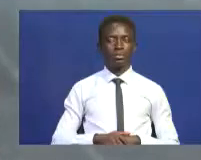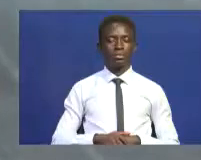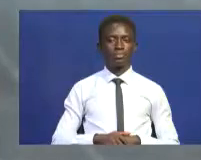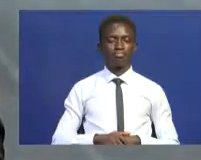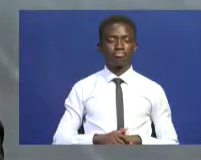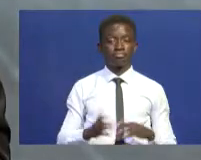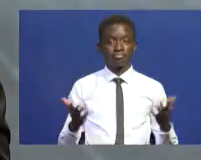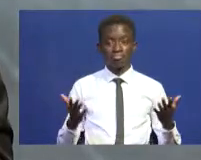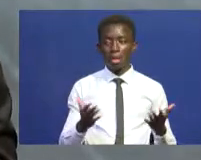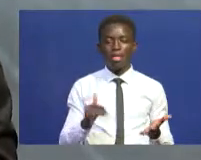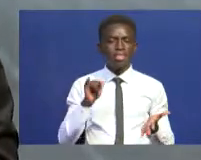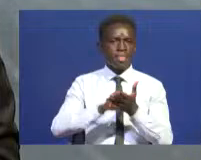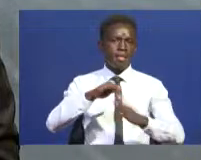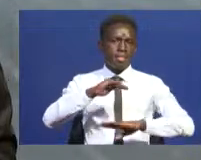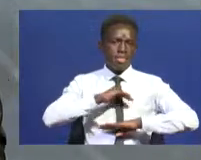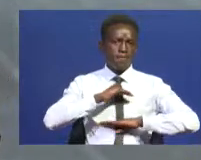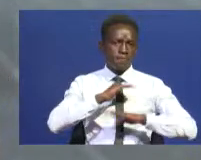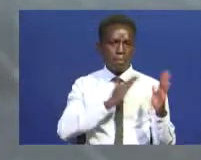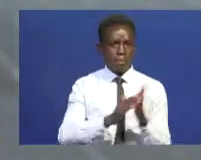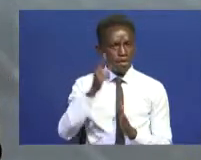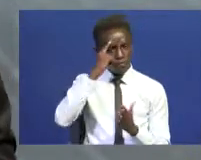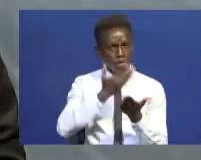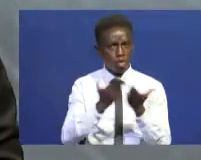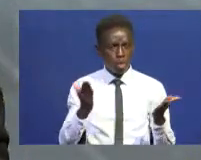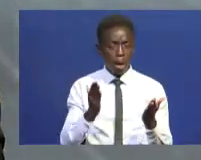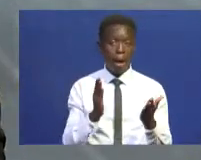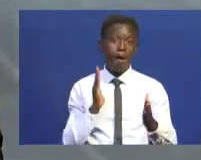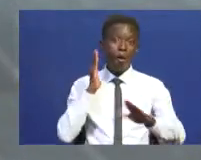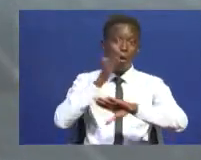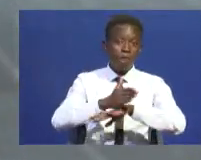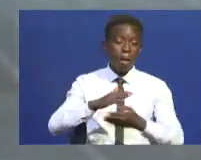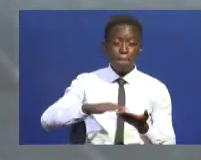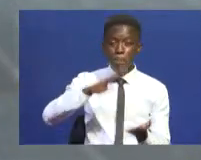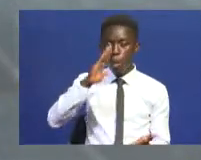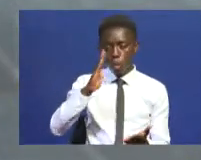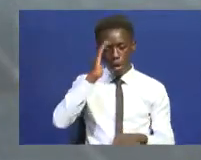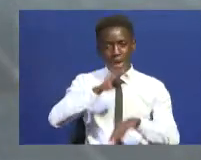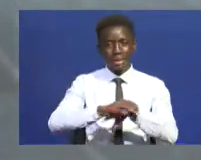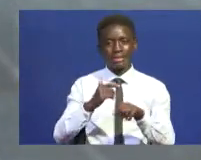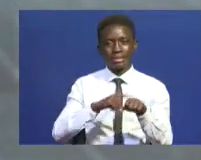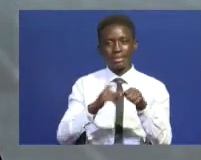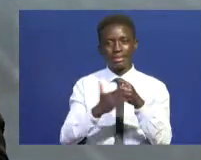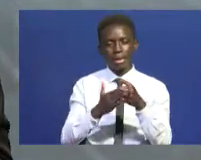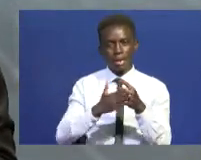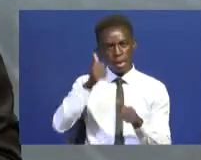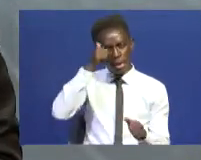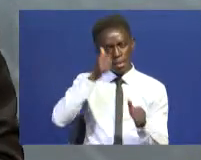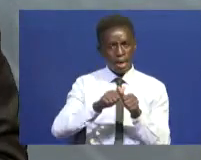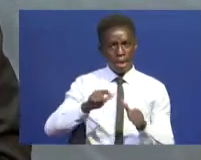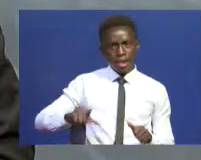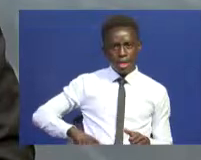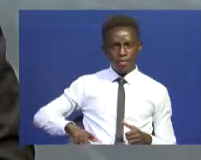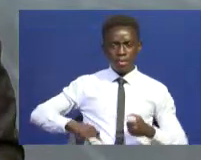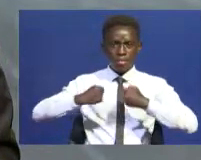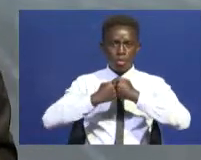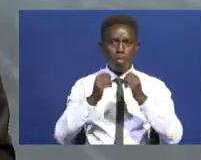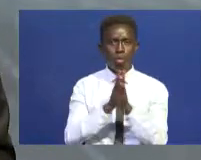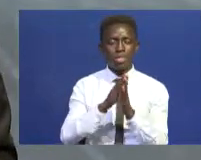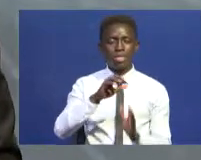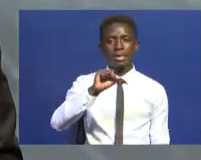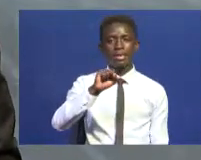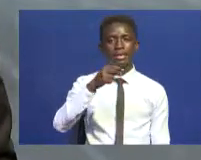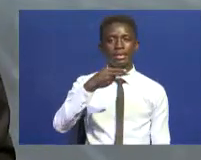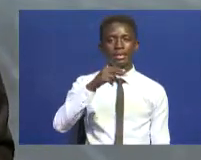Na bila shaka ni hayo ambayo nimekuandalia kwa sasa. Mengi zaidi utakuwa unayapokea mwendo wa saa 3. Kumbuka Liverpool wanacheza na Sheffield United mwendo